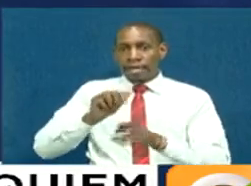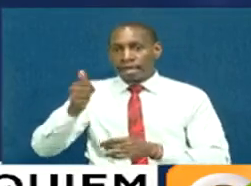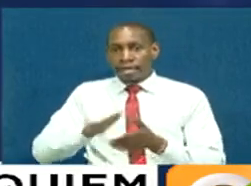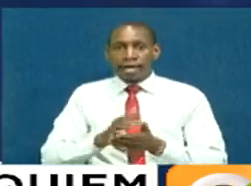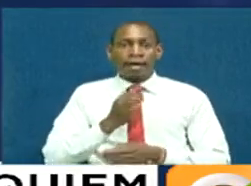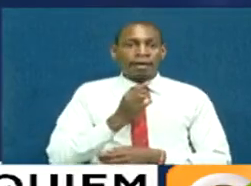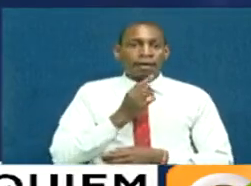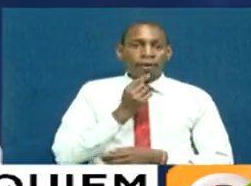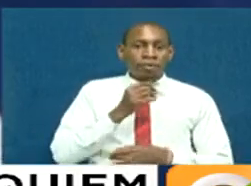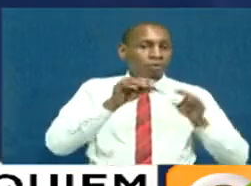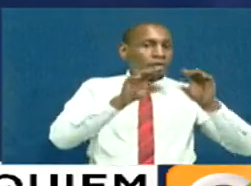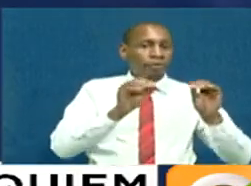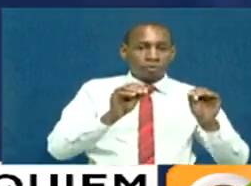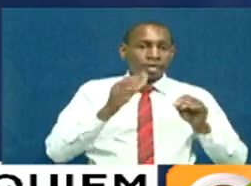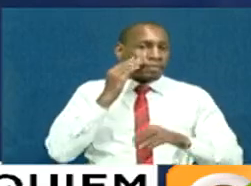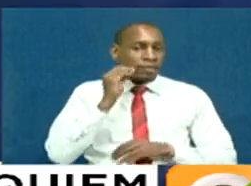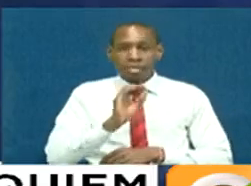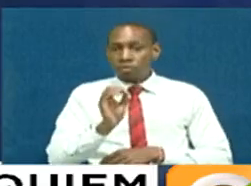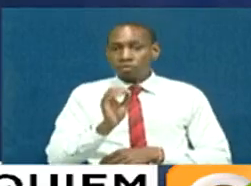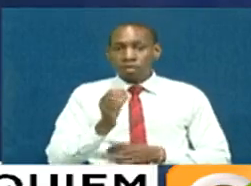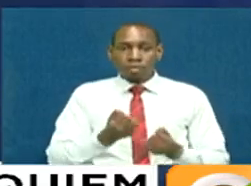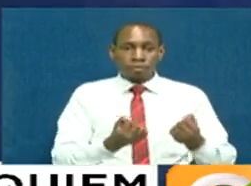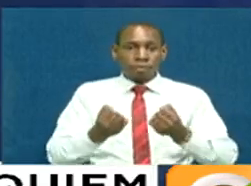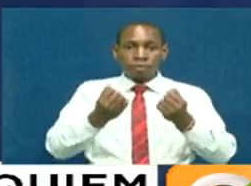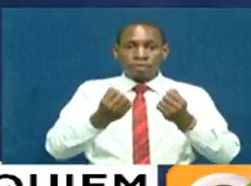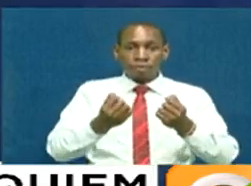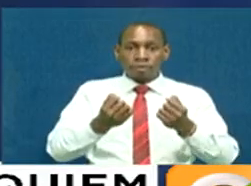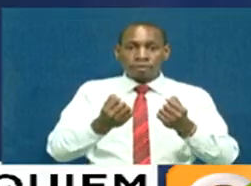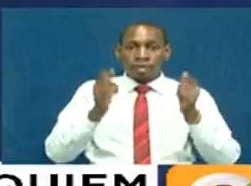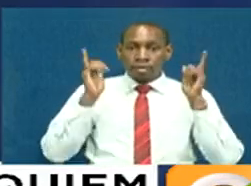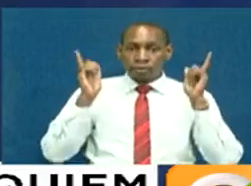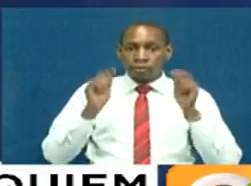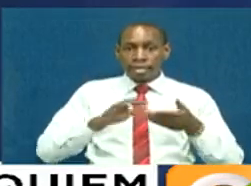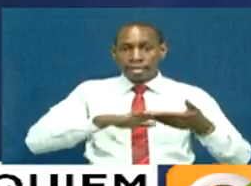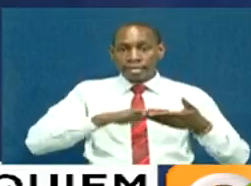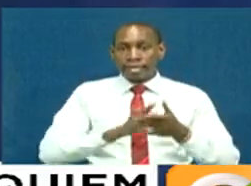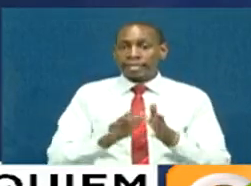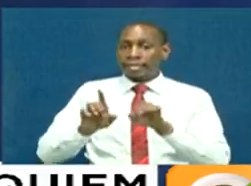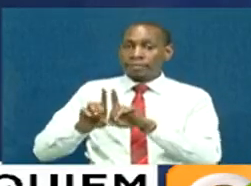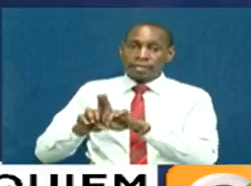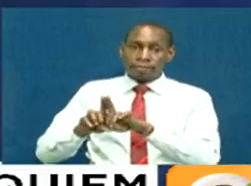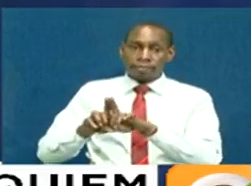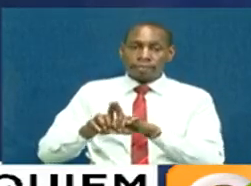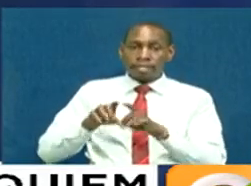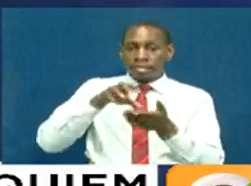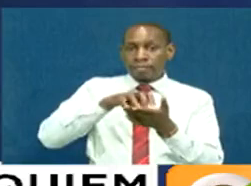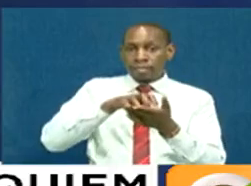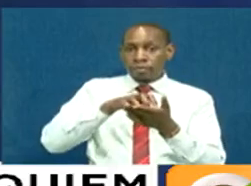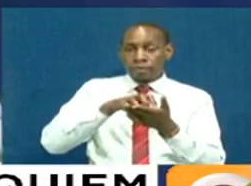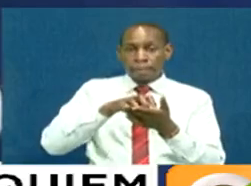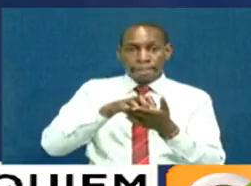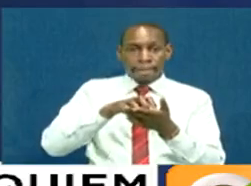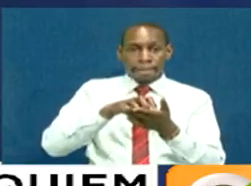hata hawana uzoefu wa kuendesha gari kama hiyo. Na kupitia visa kama hivi